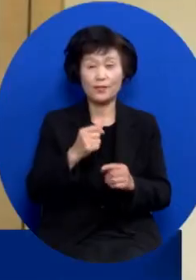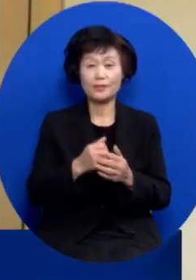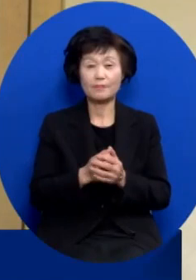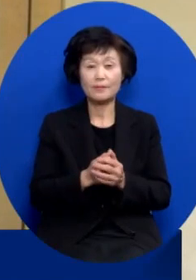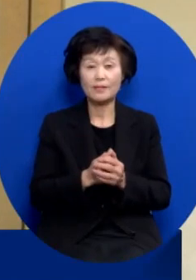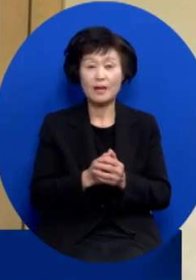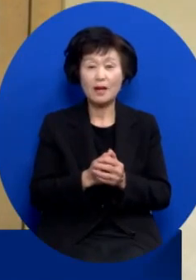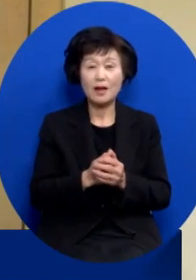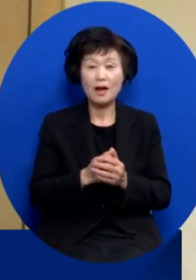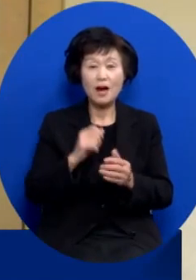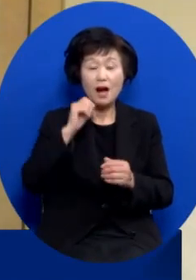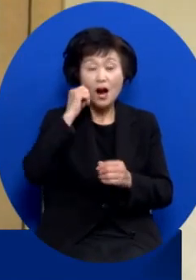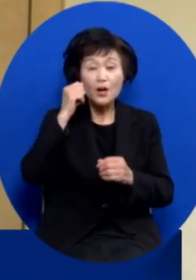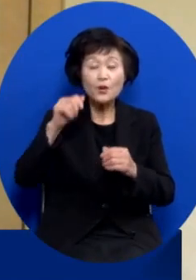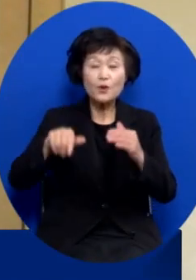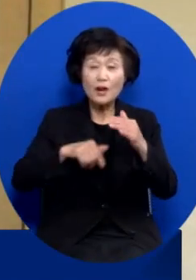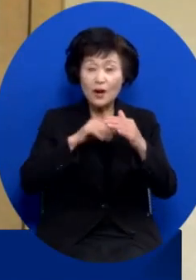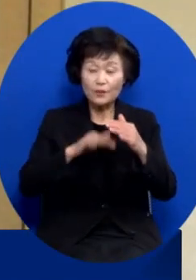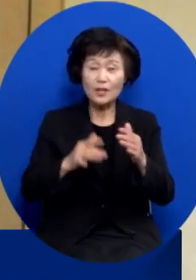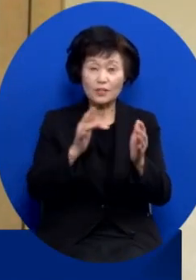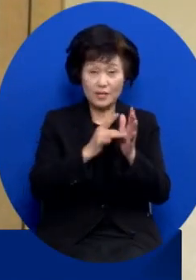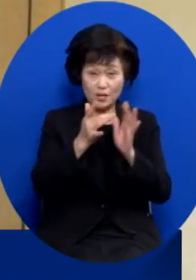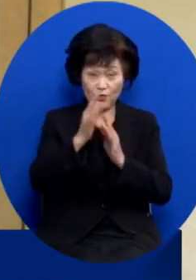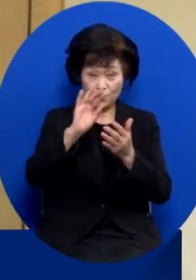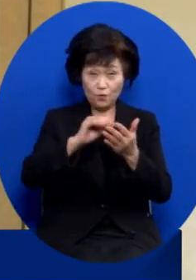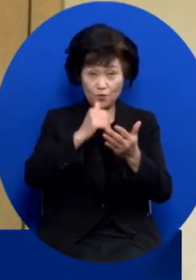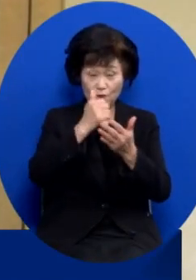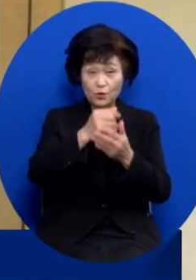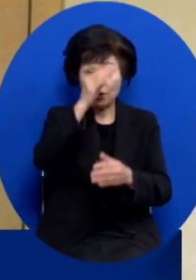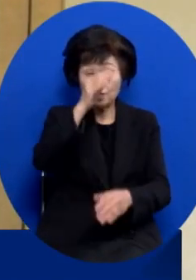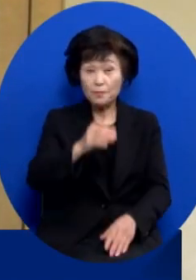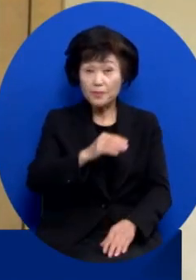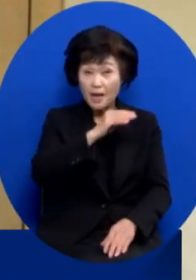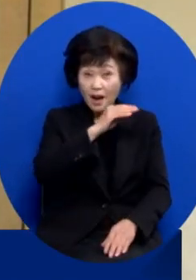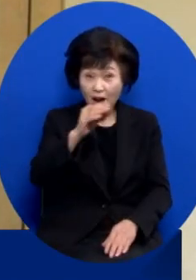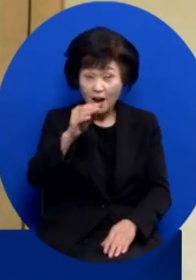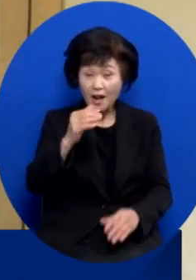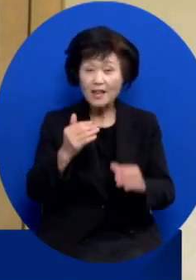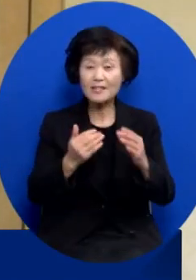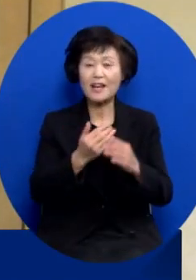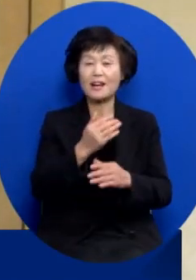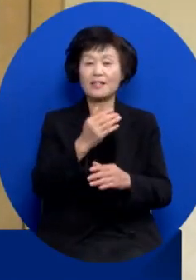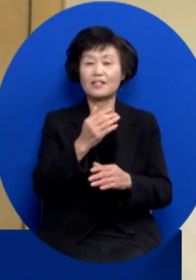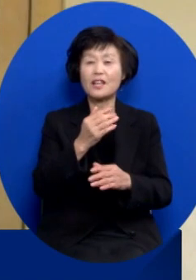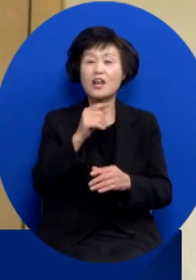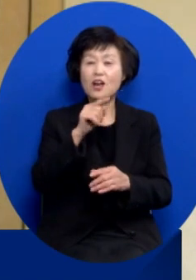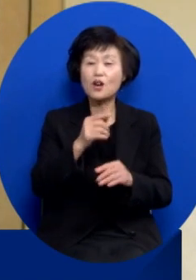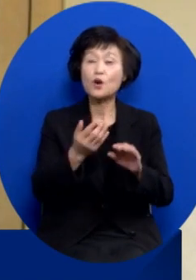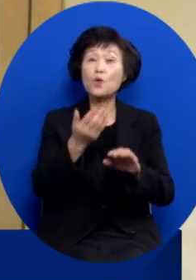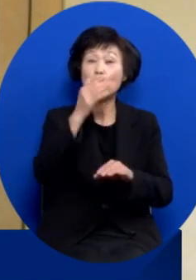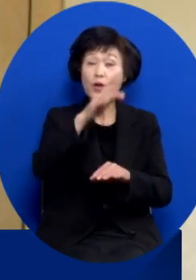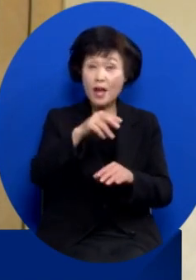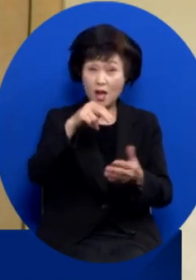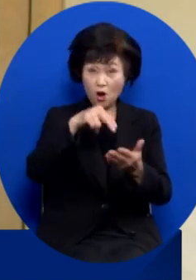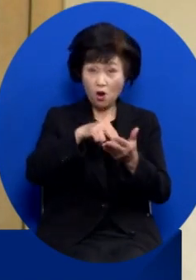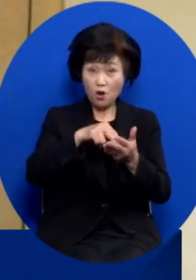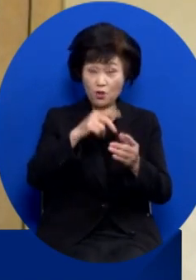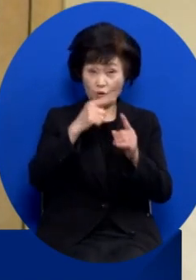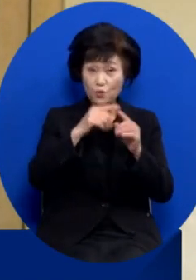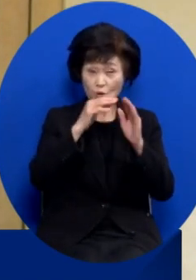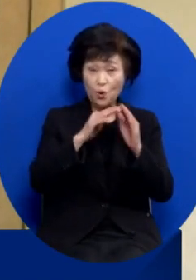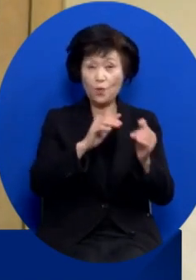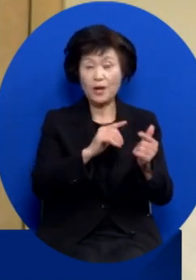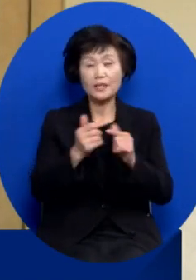가운데서 예수 그리스도의 십자가 사건 그 위에 서 있는 교회가 이 세상에 희망의